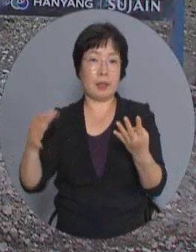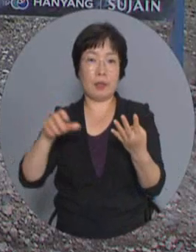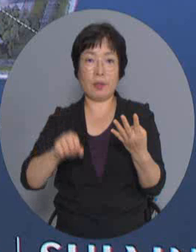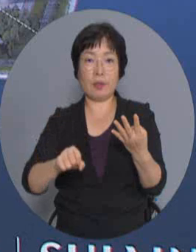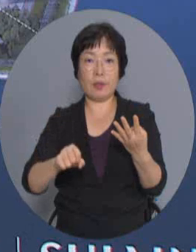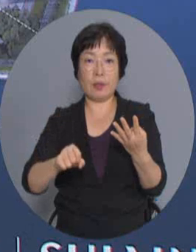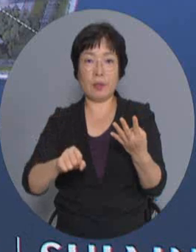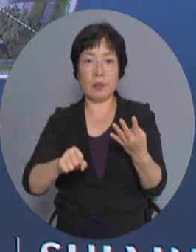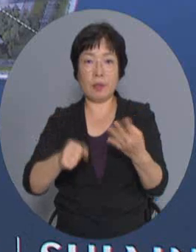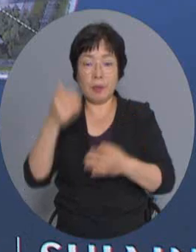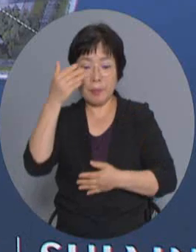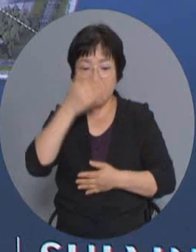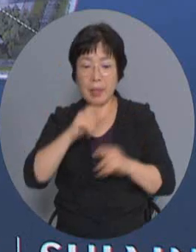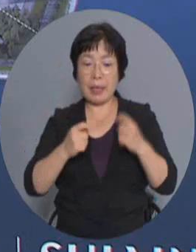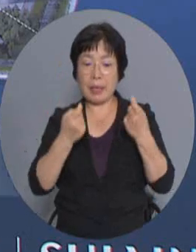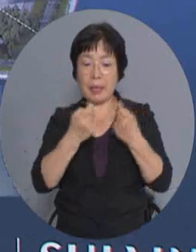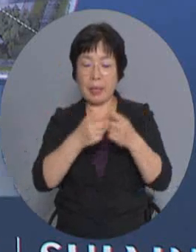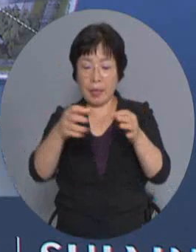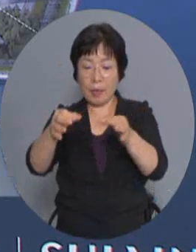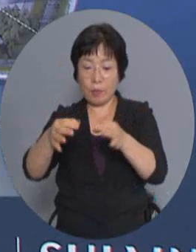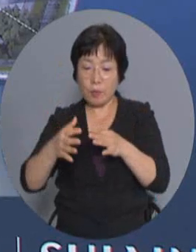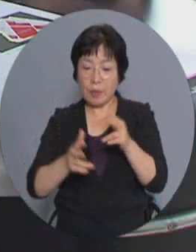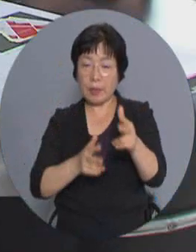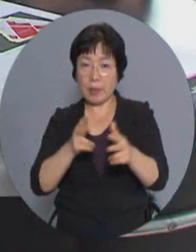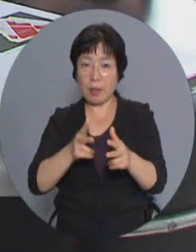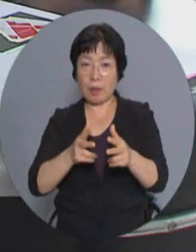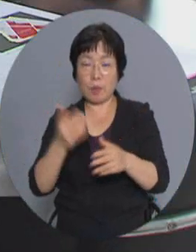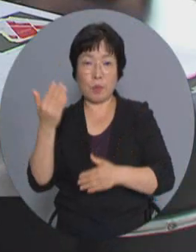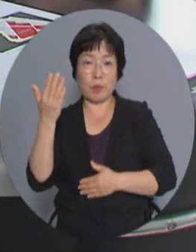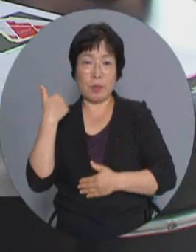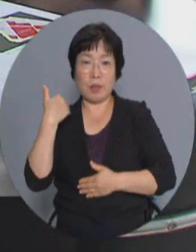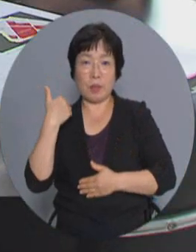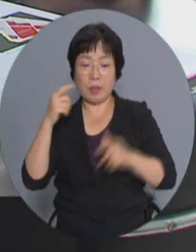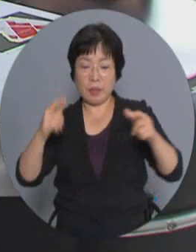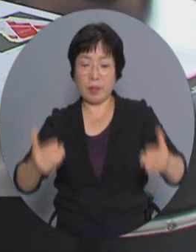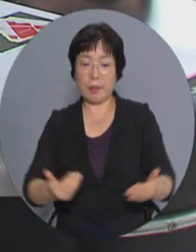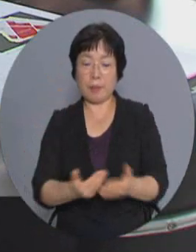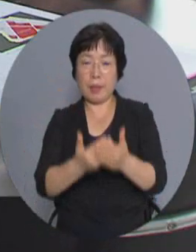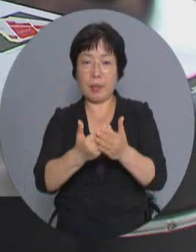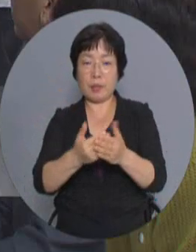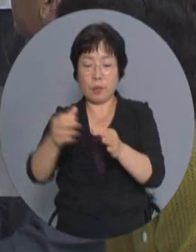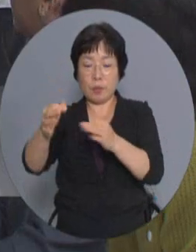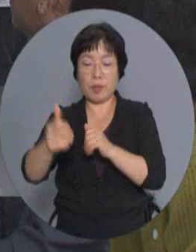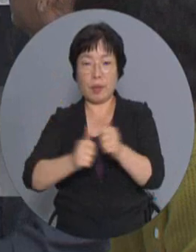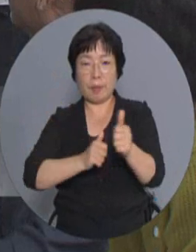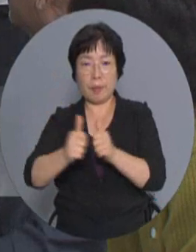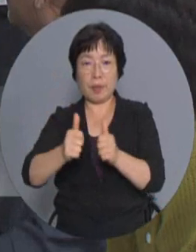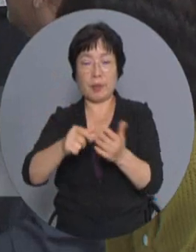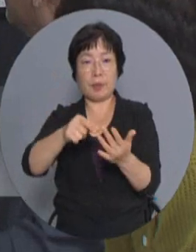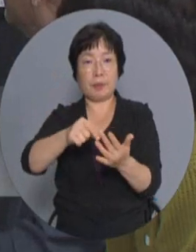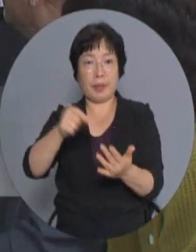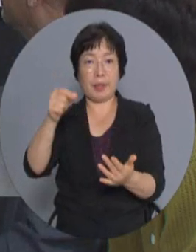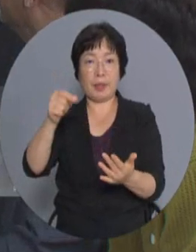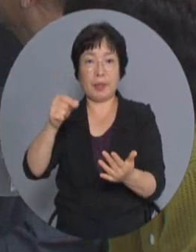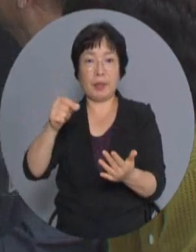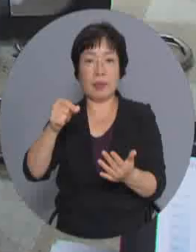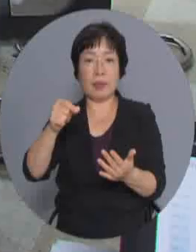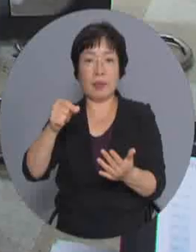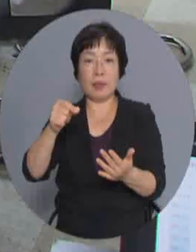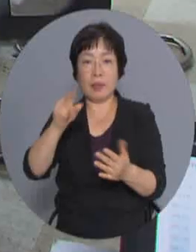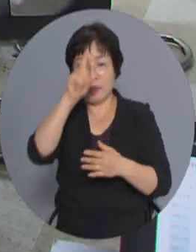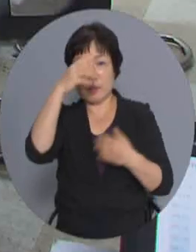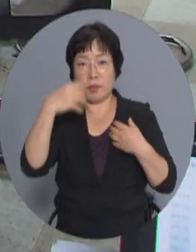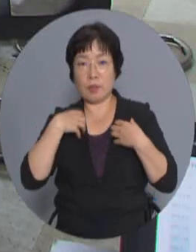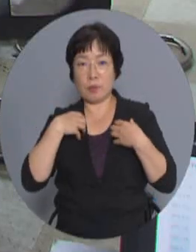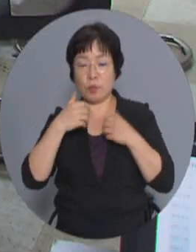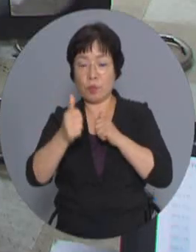원. 순수 민자로 추진되던 이 사업이 최근 지역 활성화 투자 펀드 대상에 선정됐습니다.